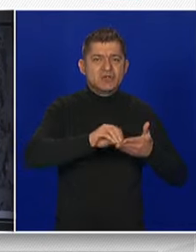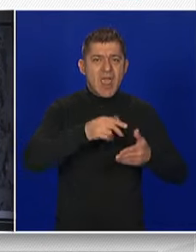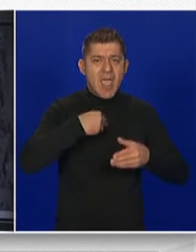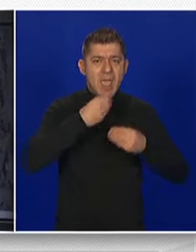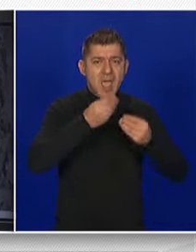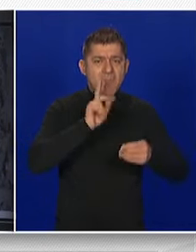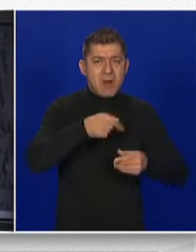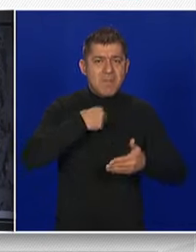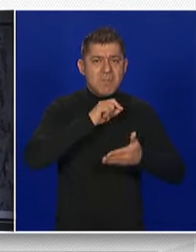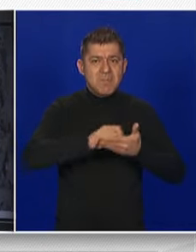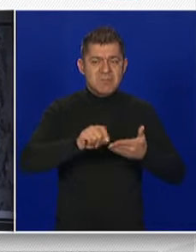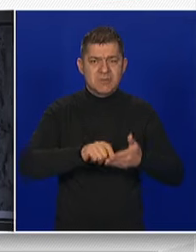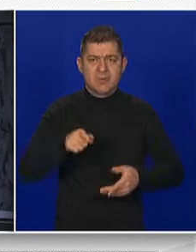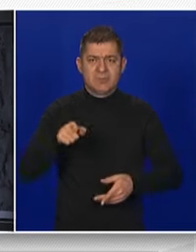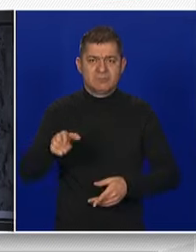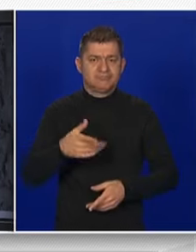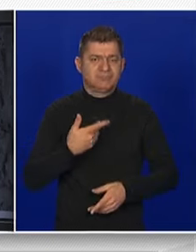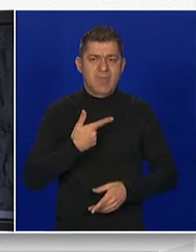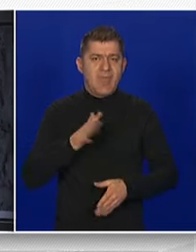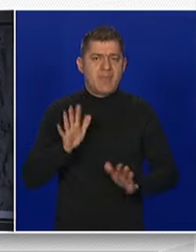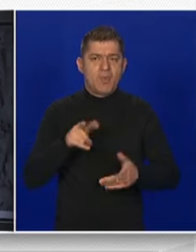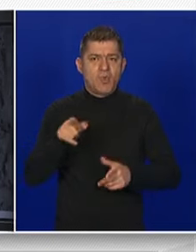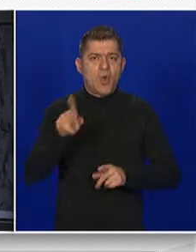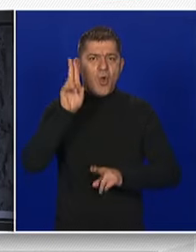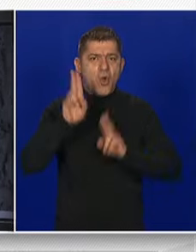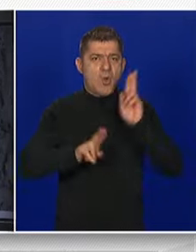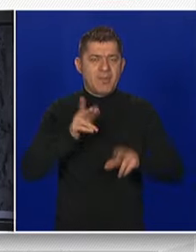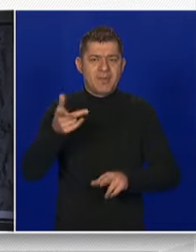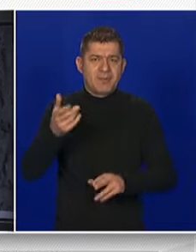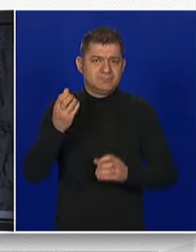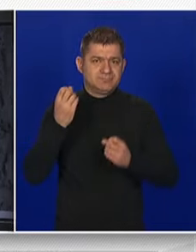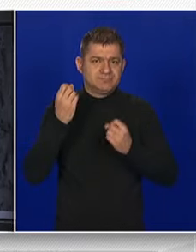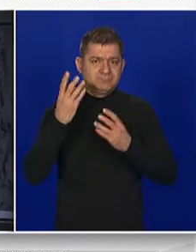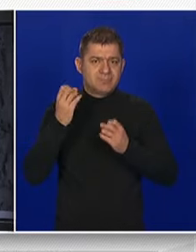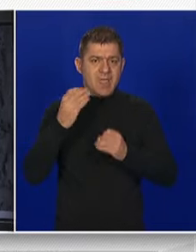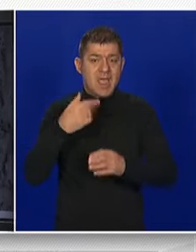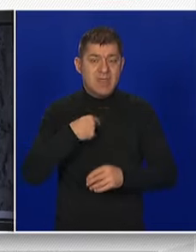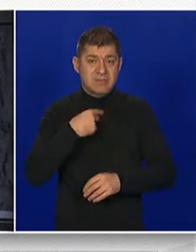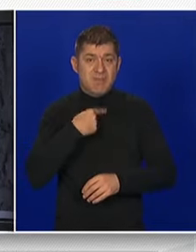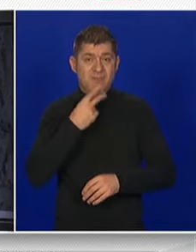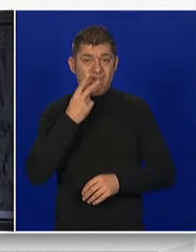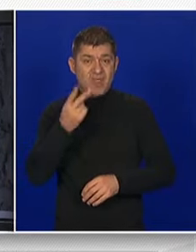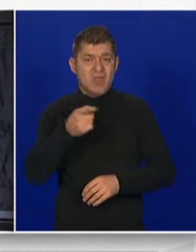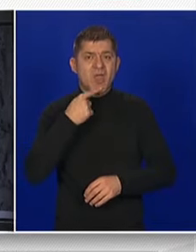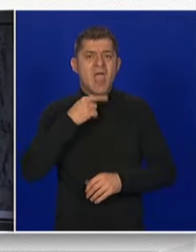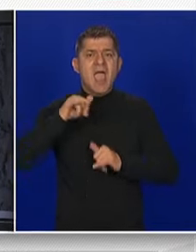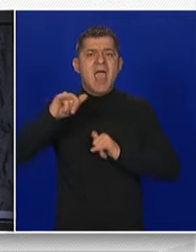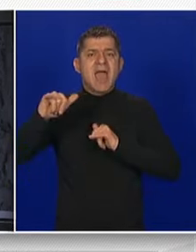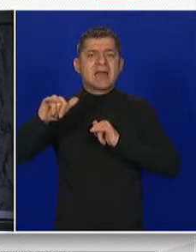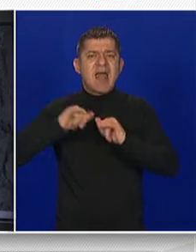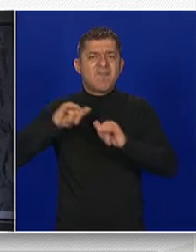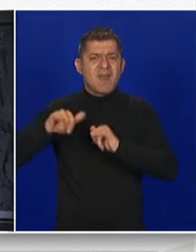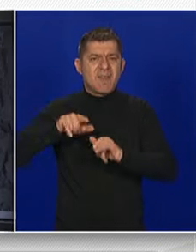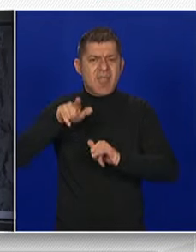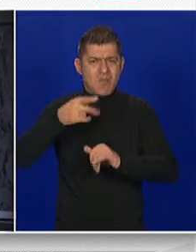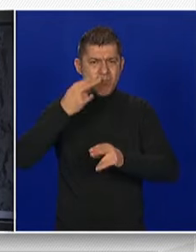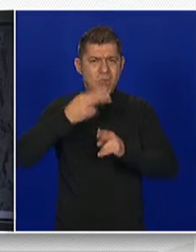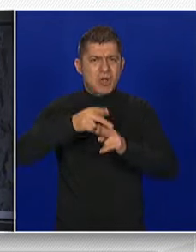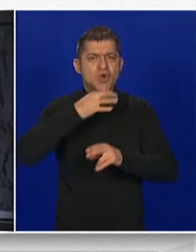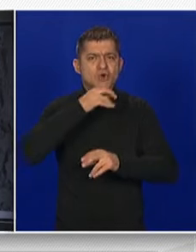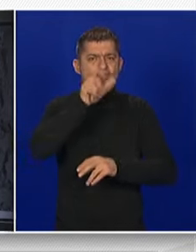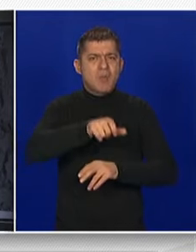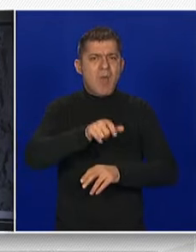i kad sam je vidio, onda sam nazvao ravnatelja Županijskog zavoda za javno zdravstvo